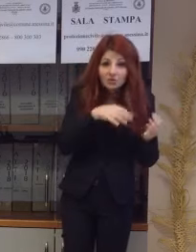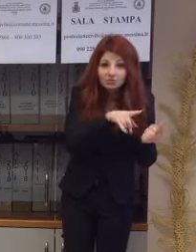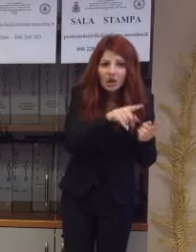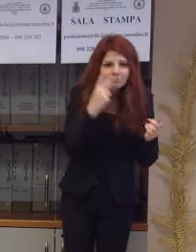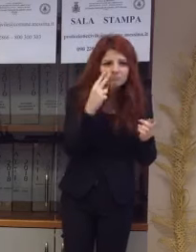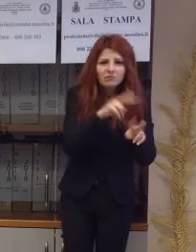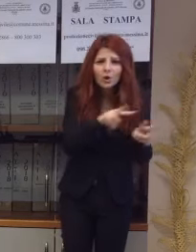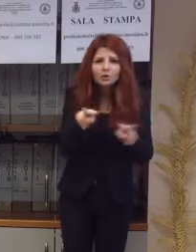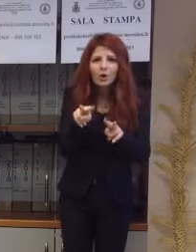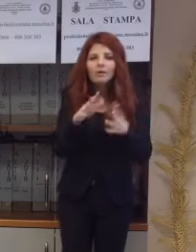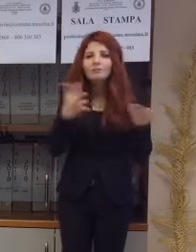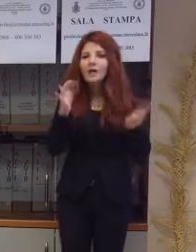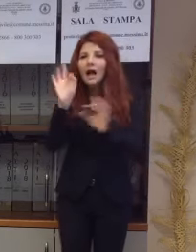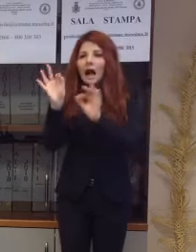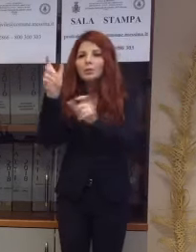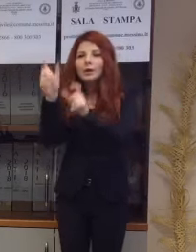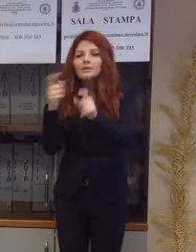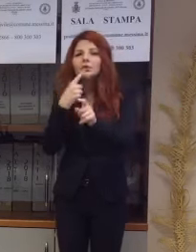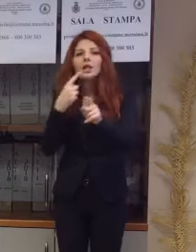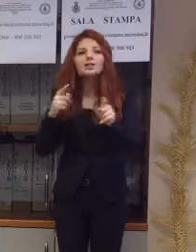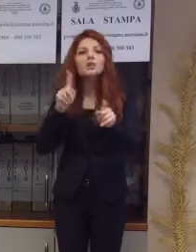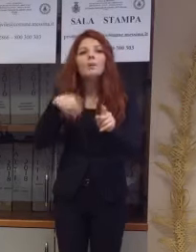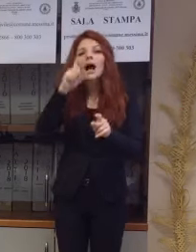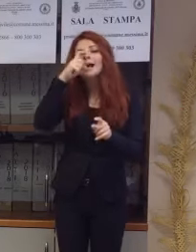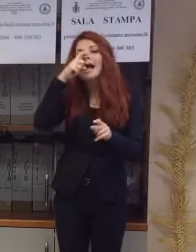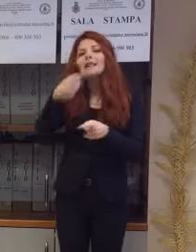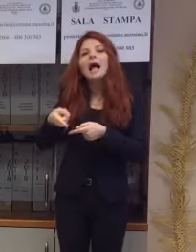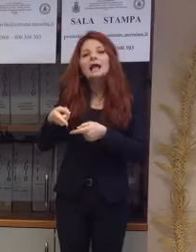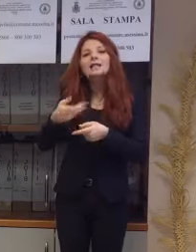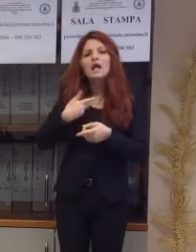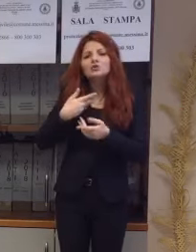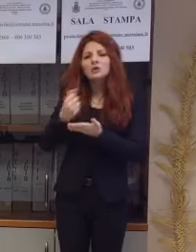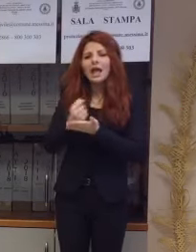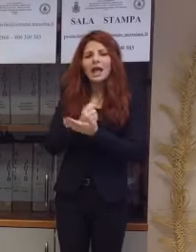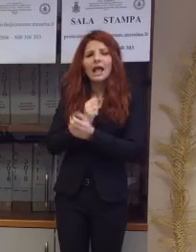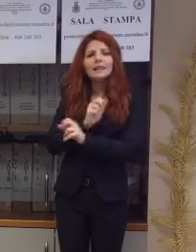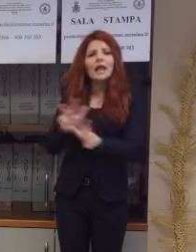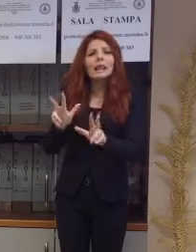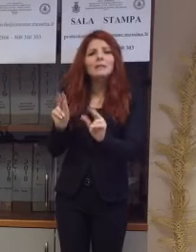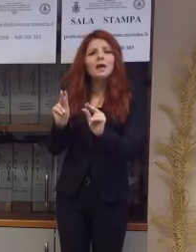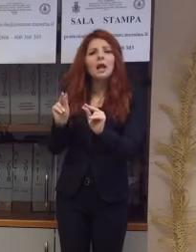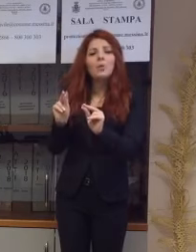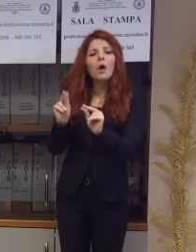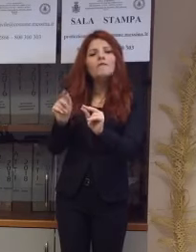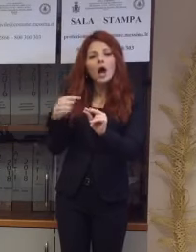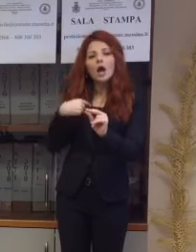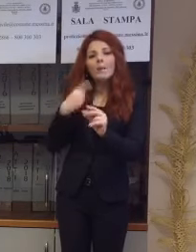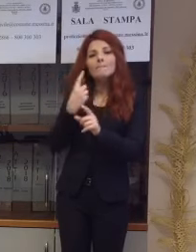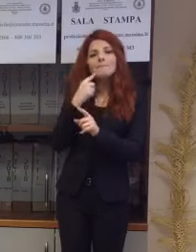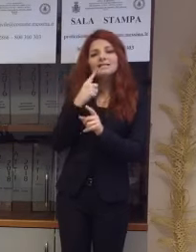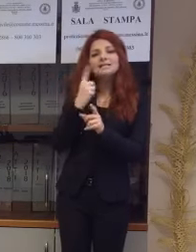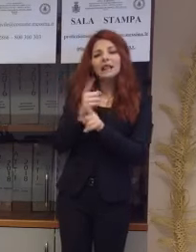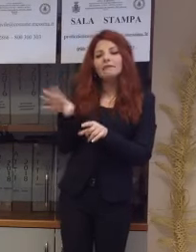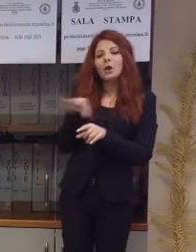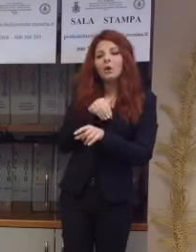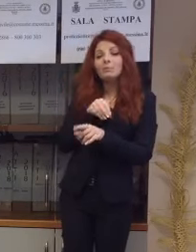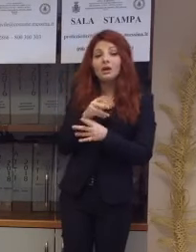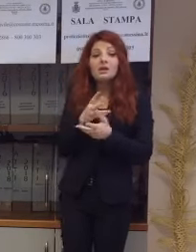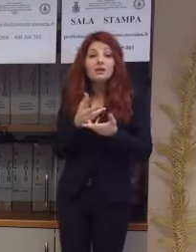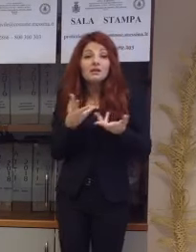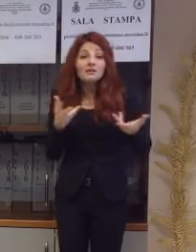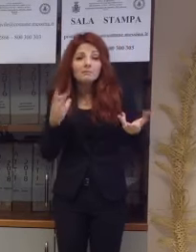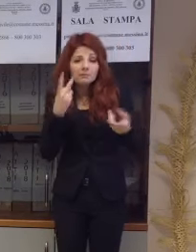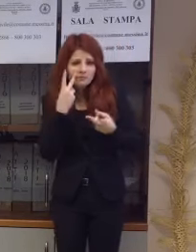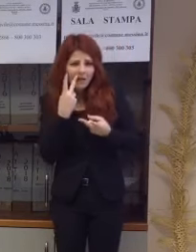guardare, e io gli voglio bene al mio collega sindaco di Catania, sul sito di Catania ci sono stati 3 rinvii finora, 3. Mi pare ce n'è un altro al 20 di